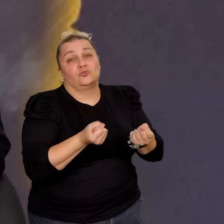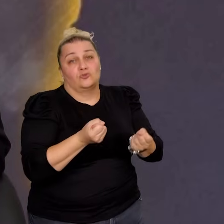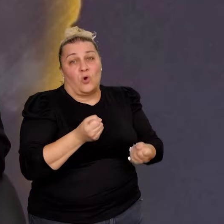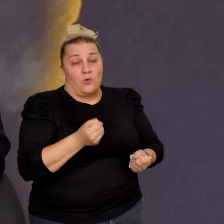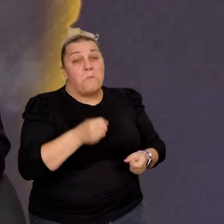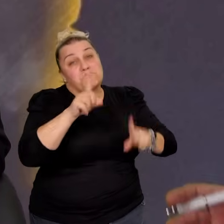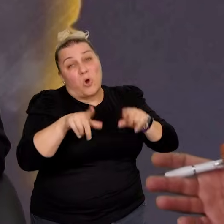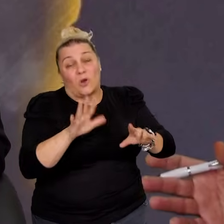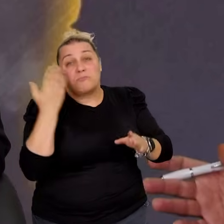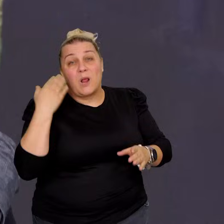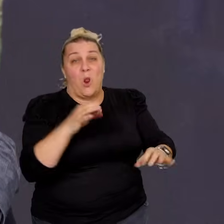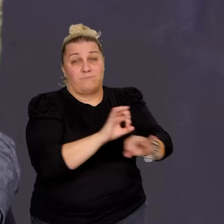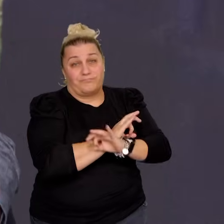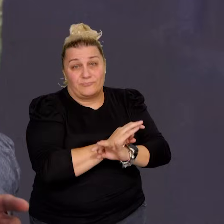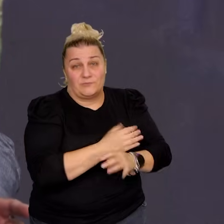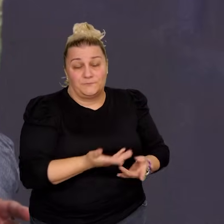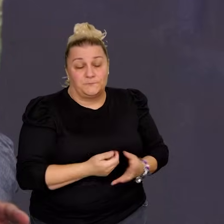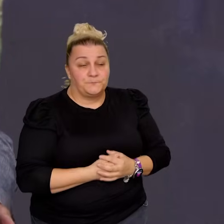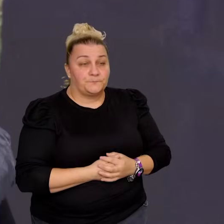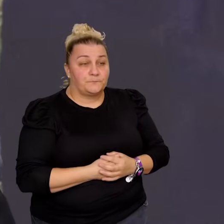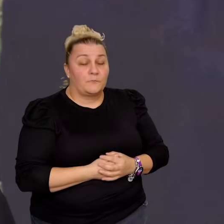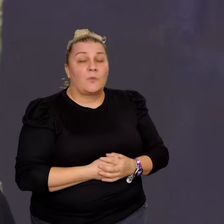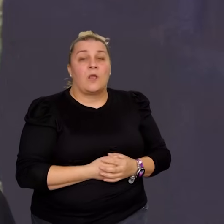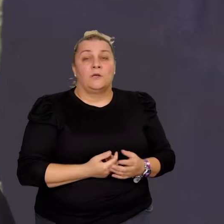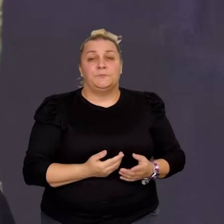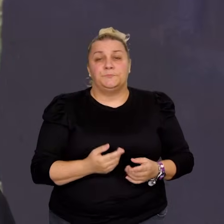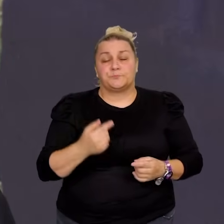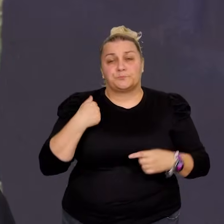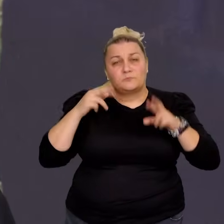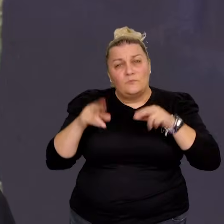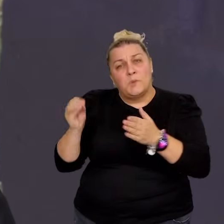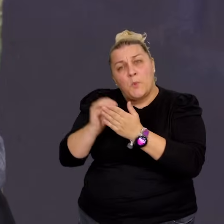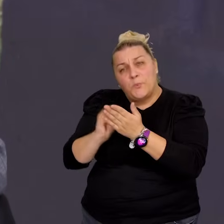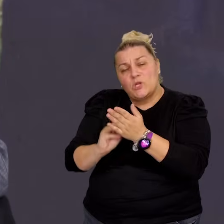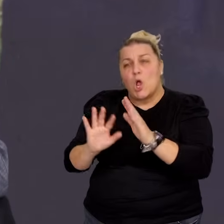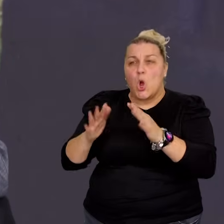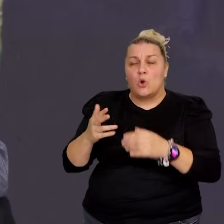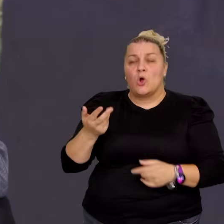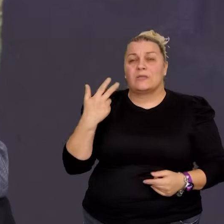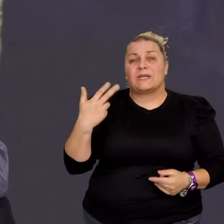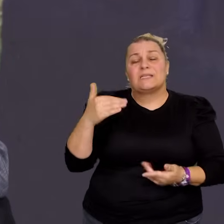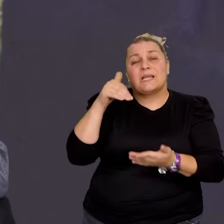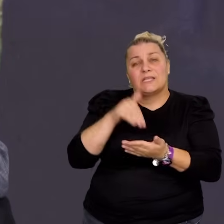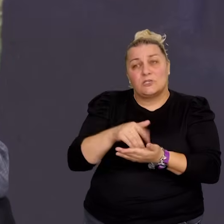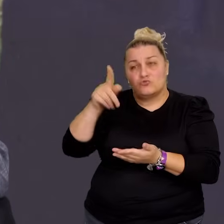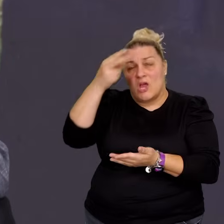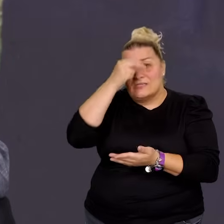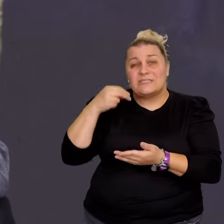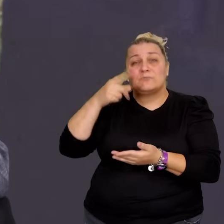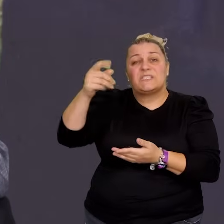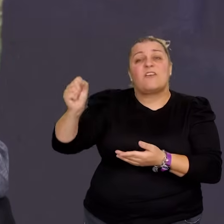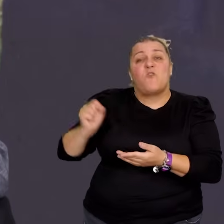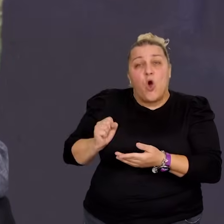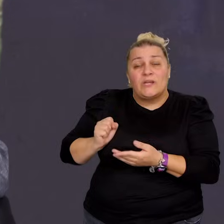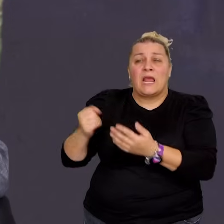Da, po nekakvim podacima kojim raspolažemo, gotovo 30.000 srpskih agresorskih